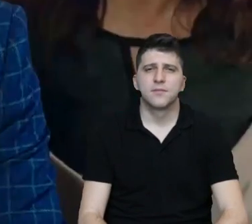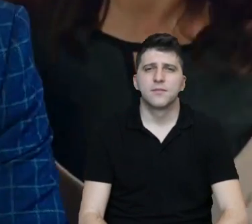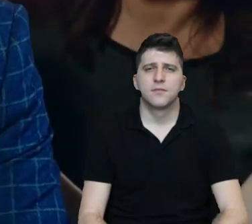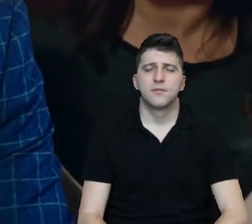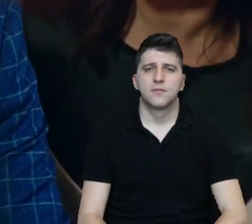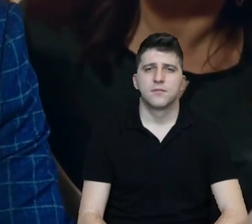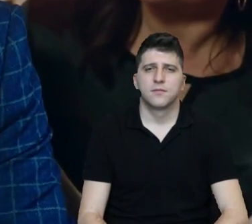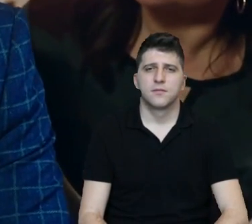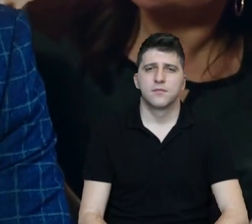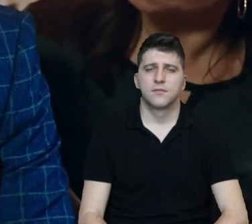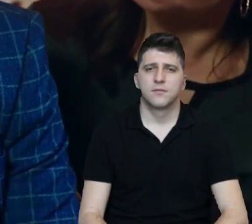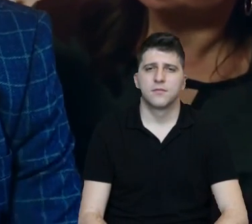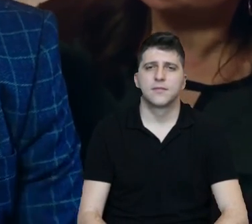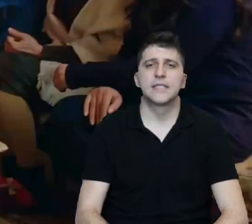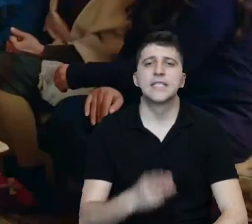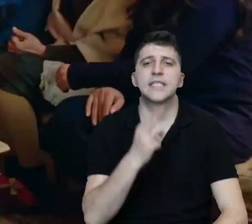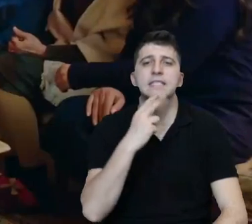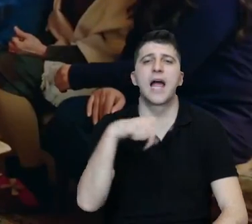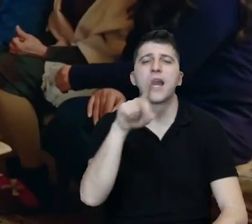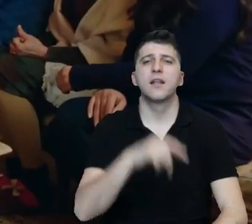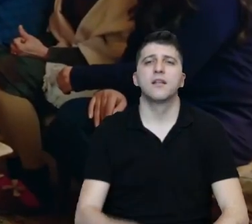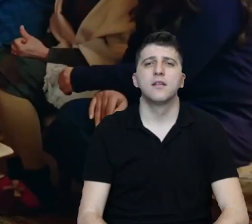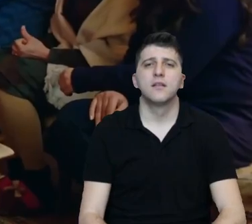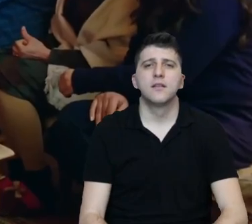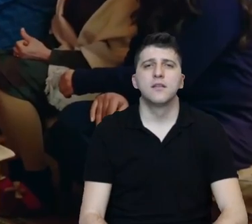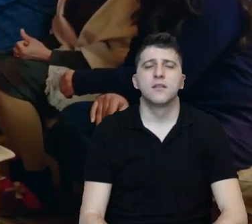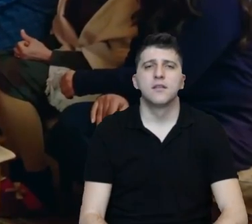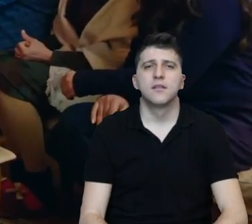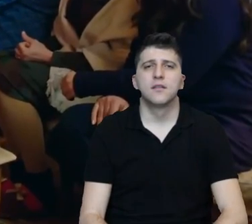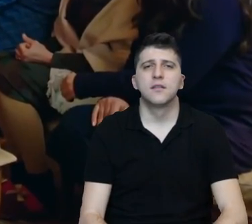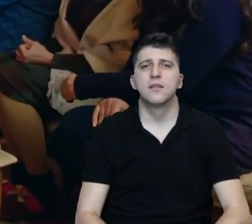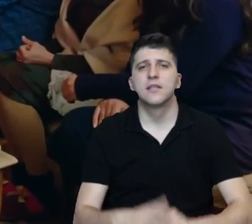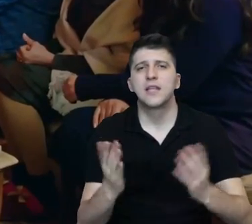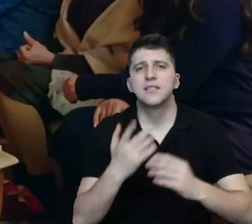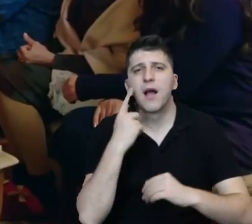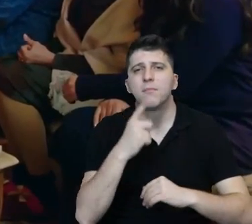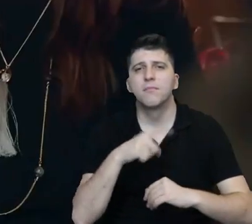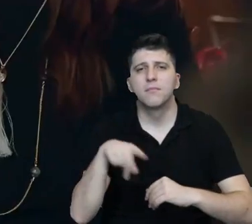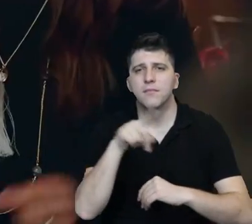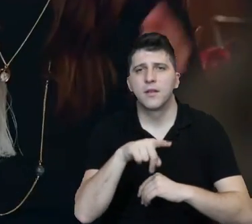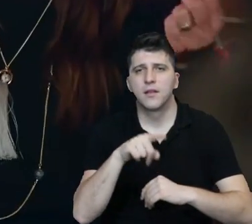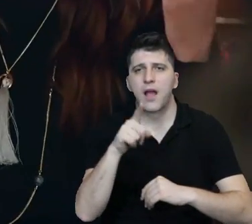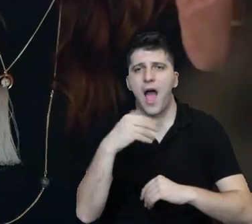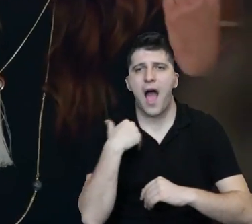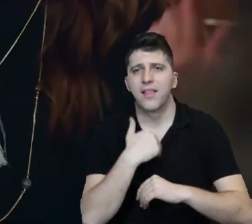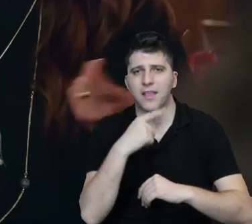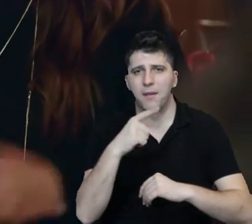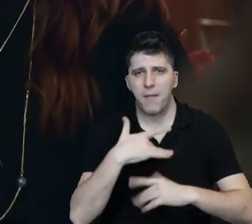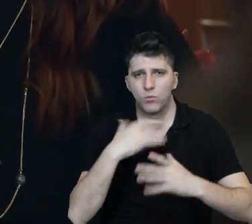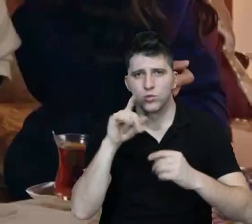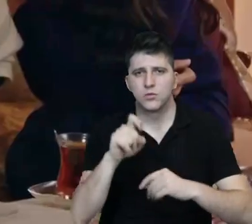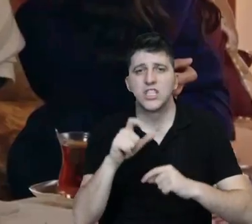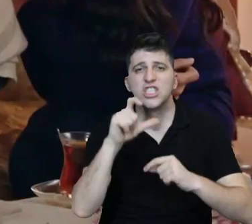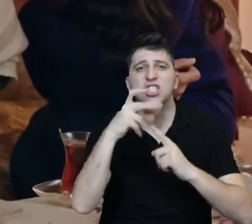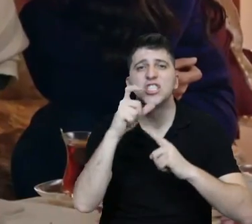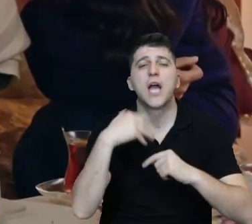yöneltti. Kızlar, nasıl bakalım? Cici annenizden memnun musunuz? Cici anne demesek